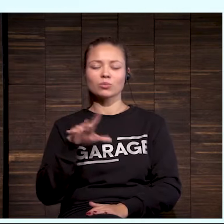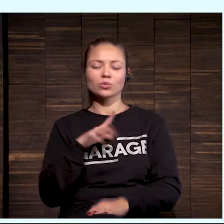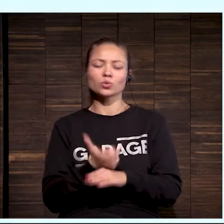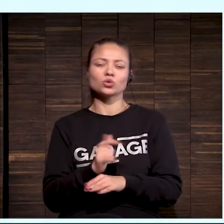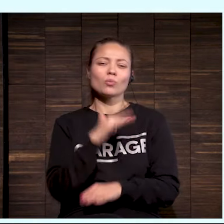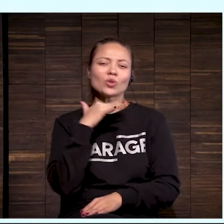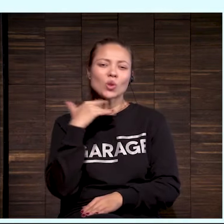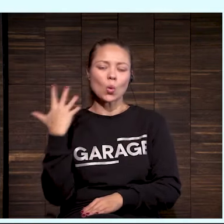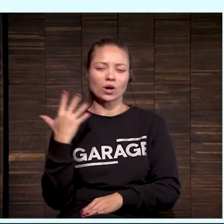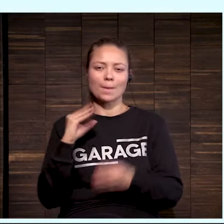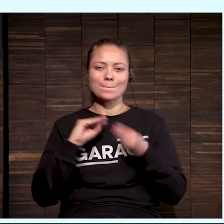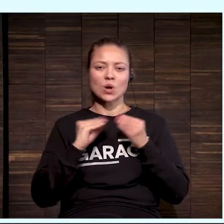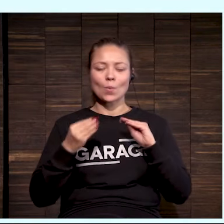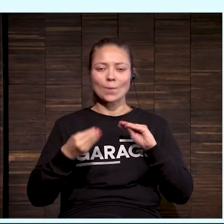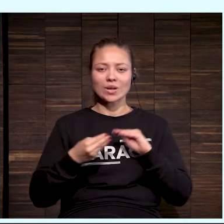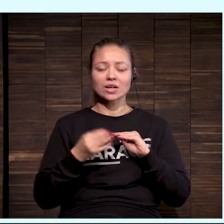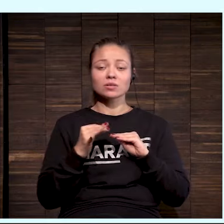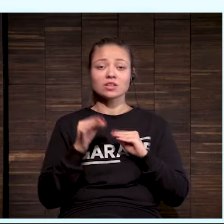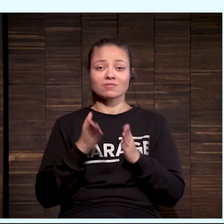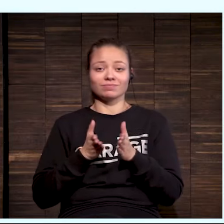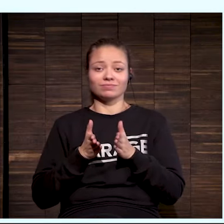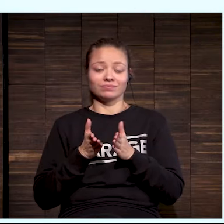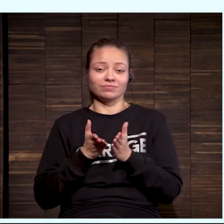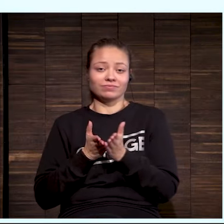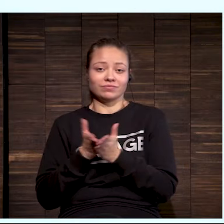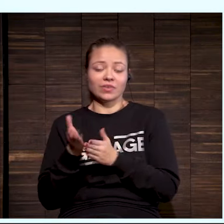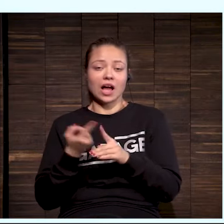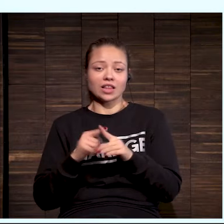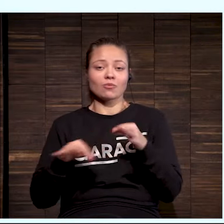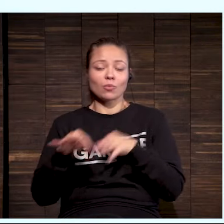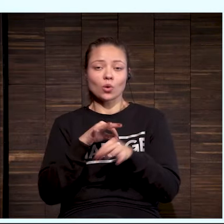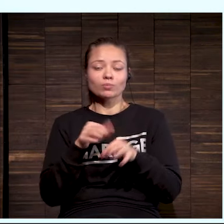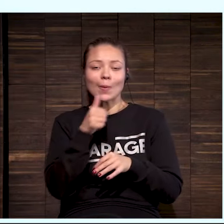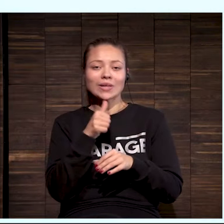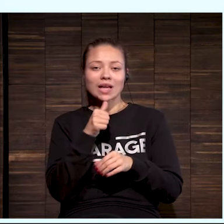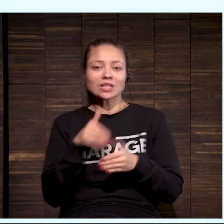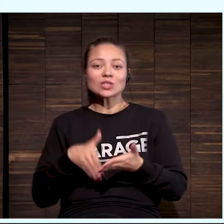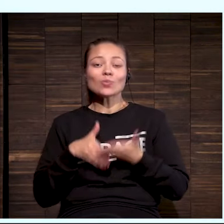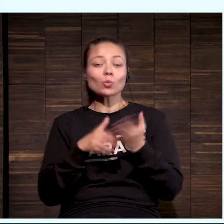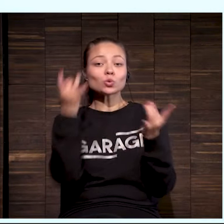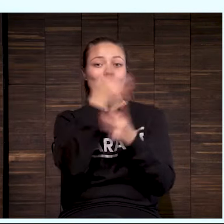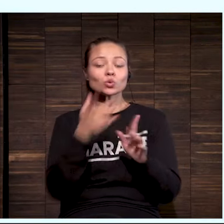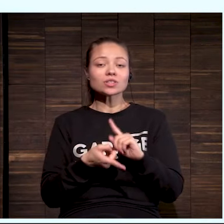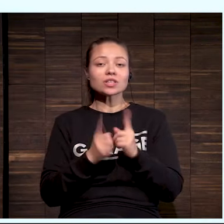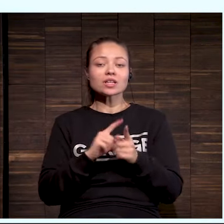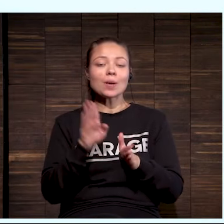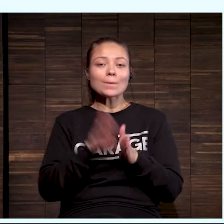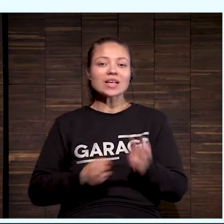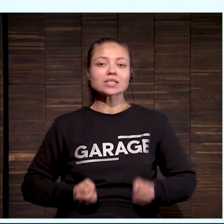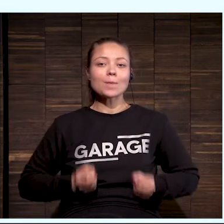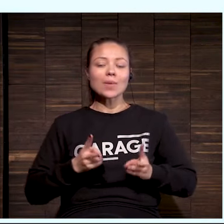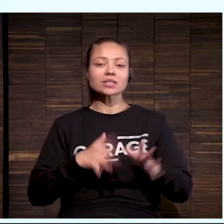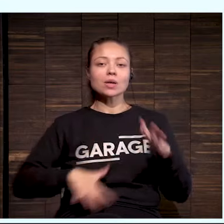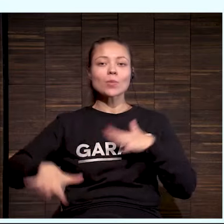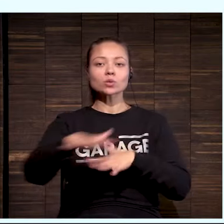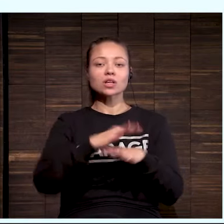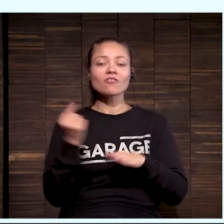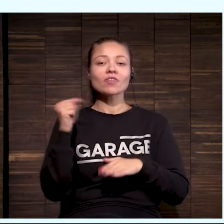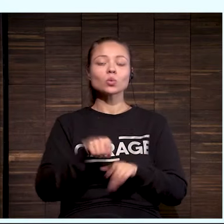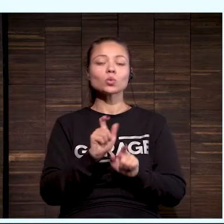и в рамках этого проекта попытались с помощью культуры создать безопасное пространство в котором